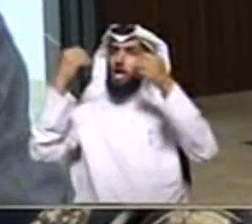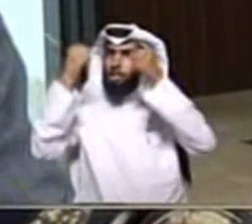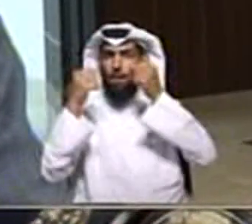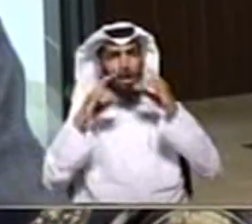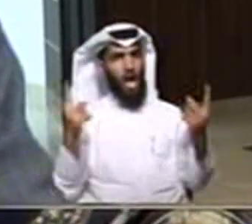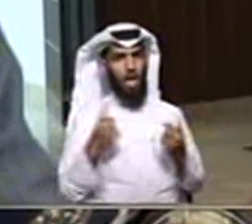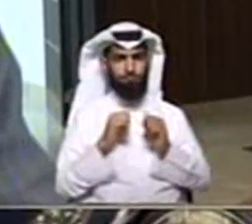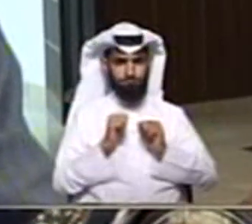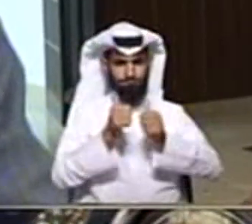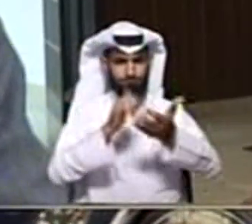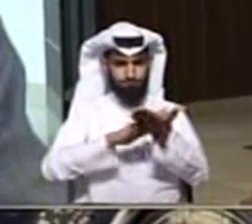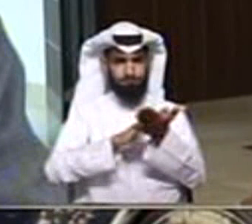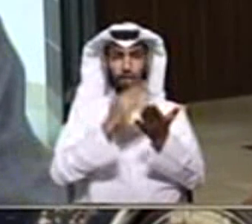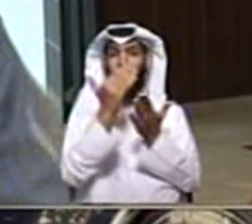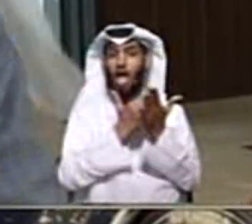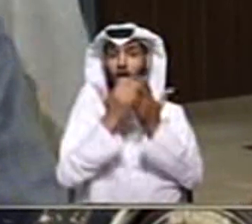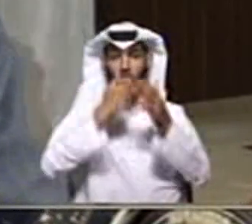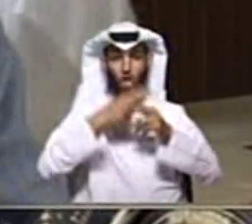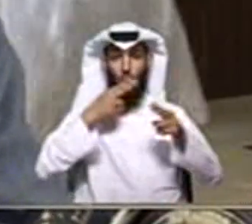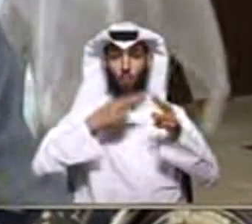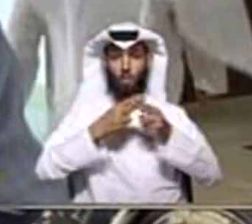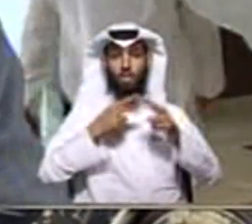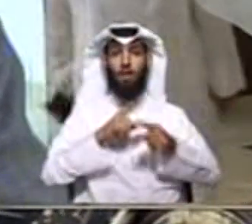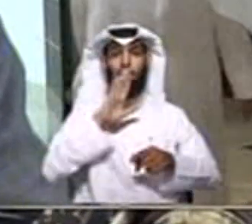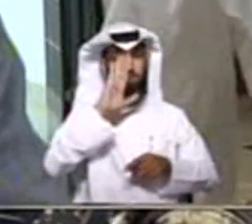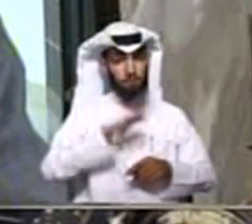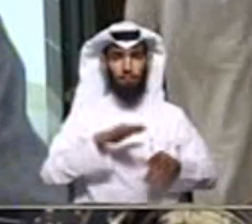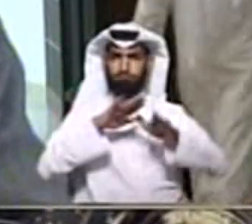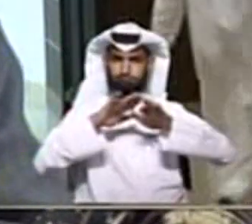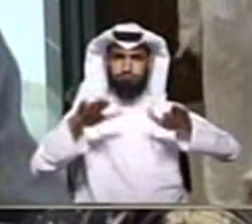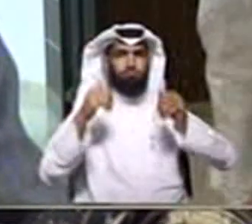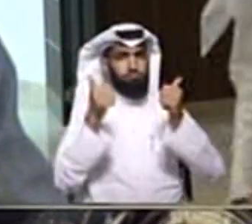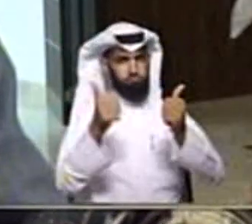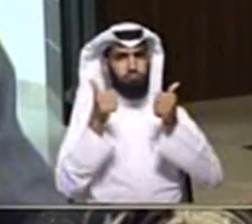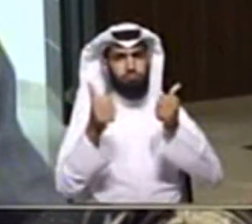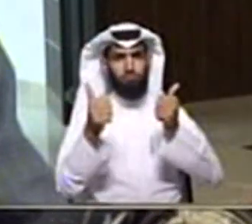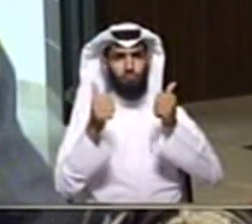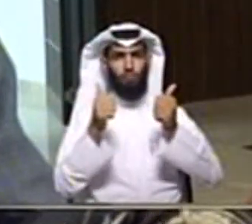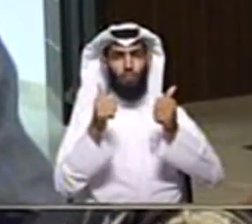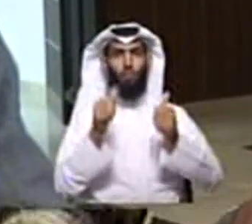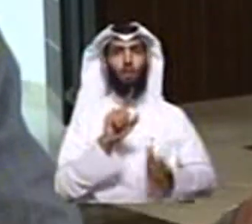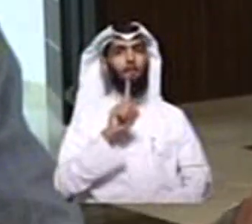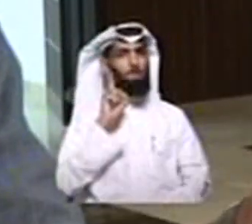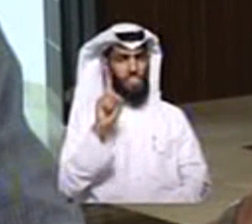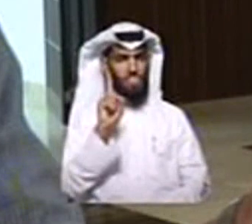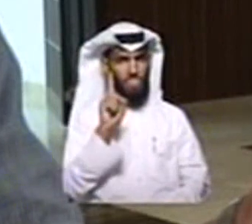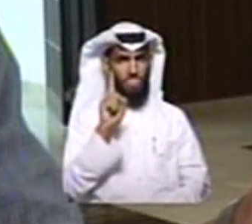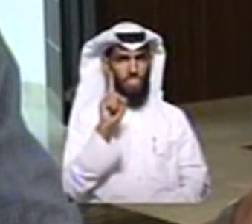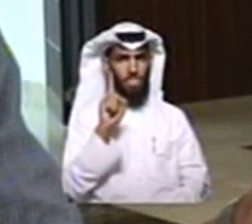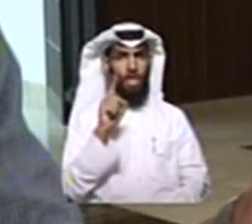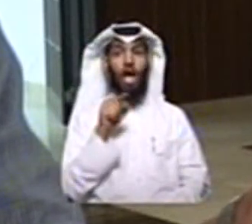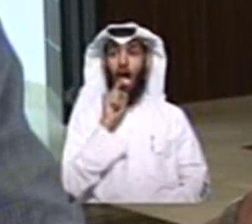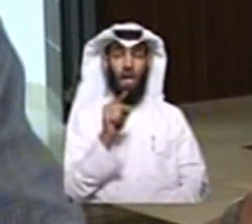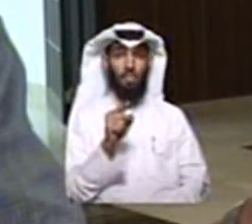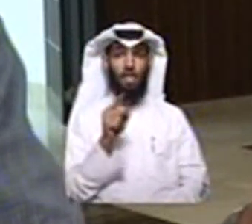البيئة الاقتصادية في الكويت يعني فيها استقرار كبير، ولكن ما يمنع